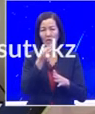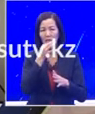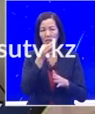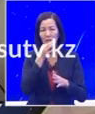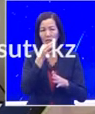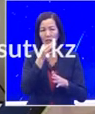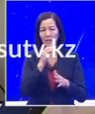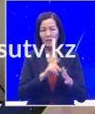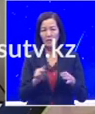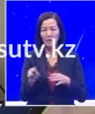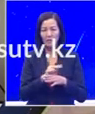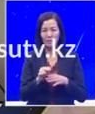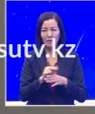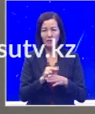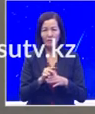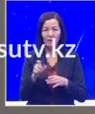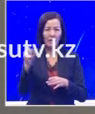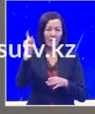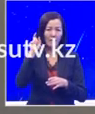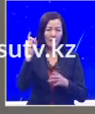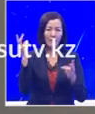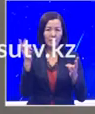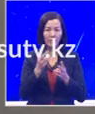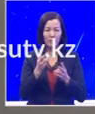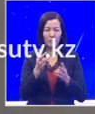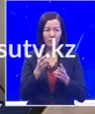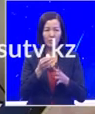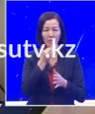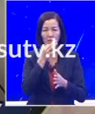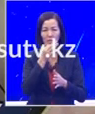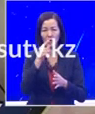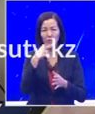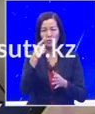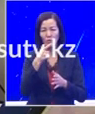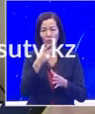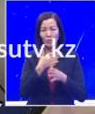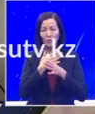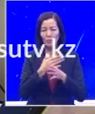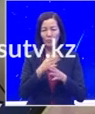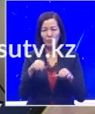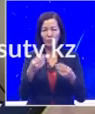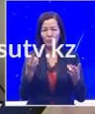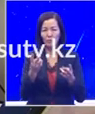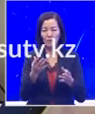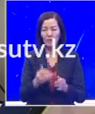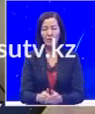ертерек қолға алып, жаңағы кигізетін аппараттарын кигізіп, ертерек сөйлеуіне үлесімді қосқым келеді.